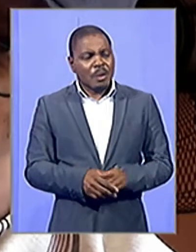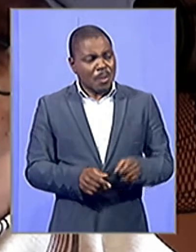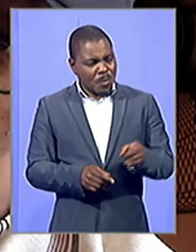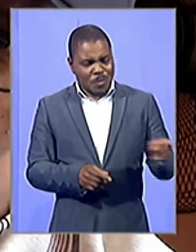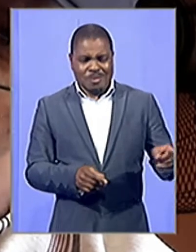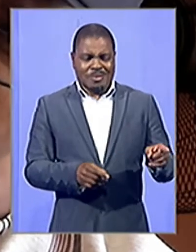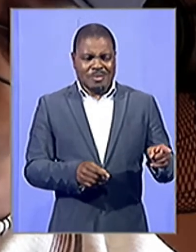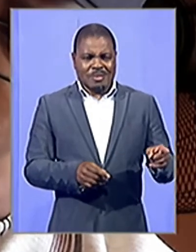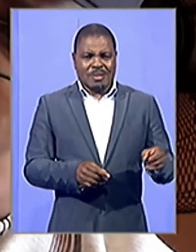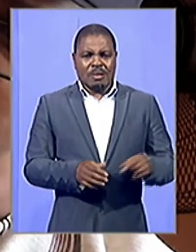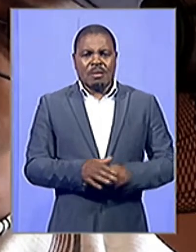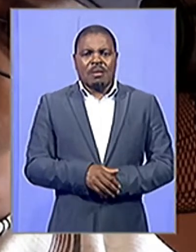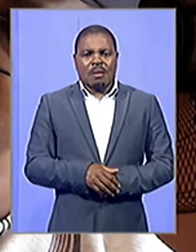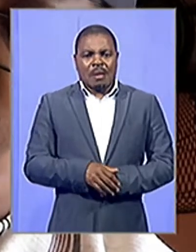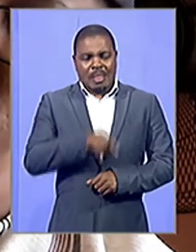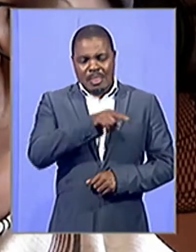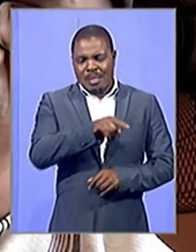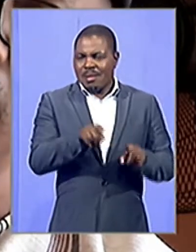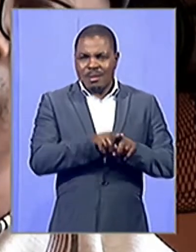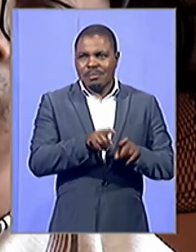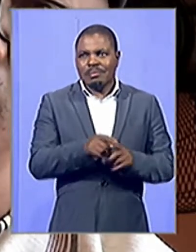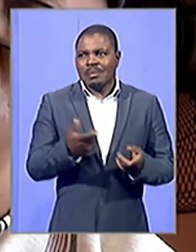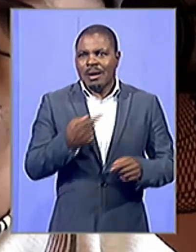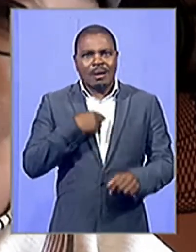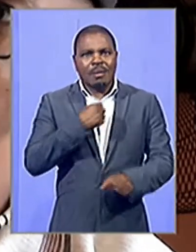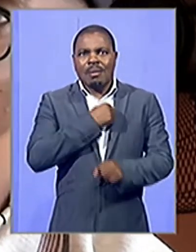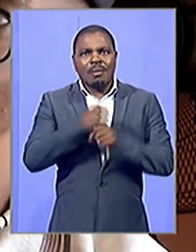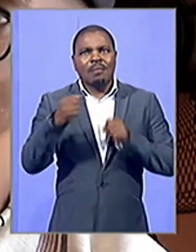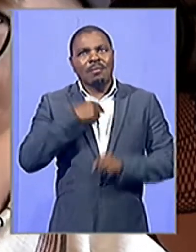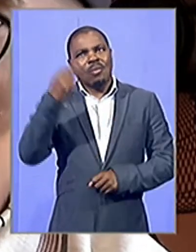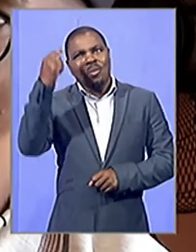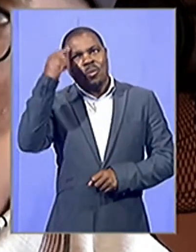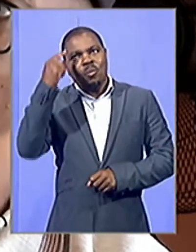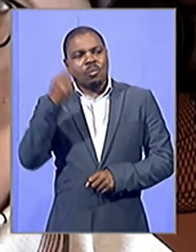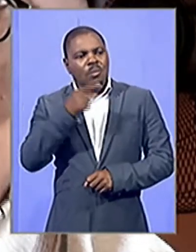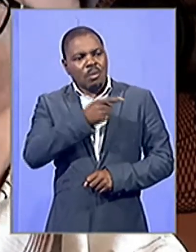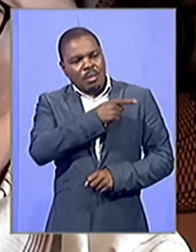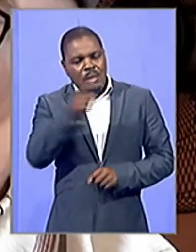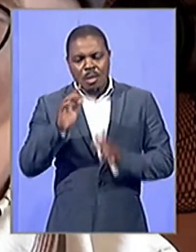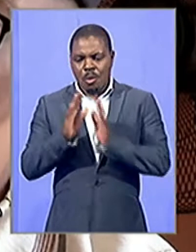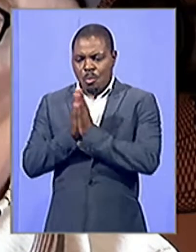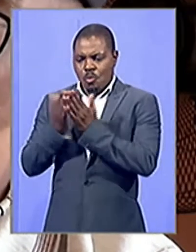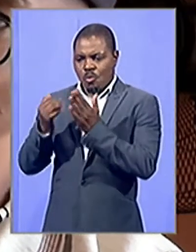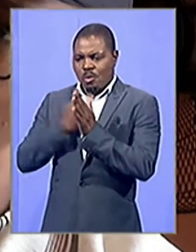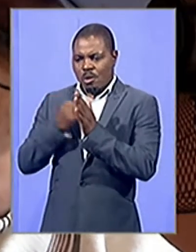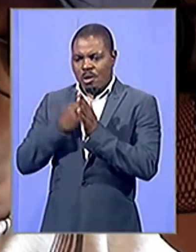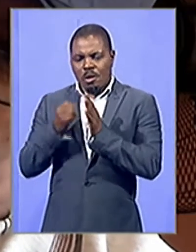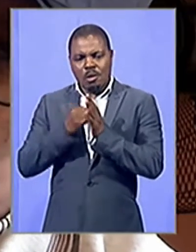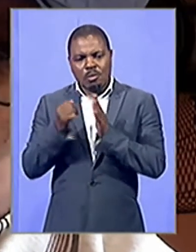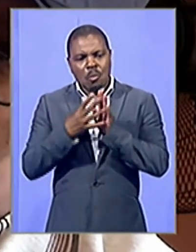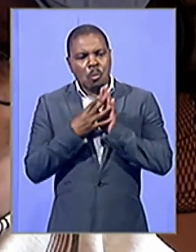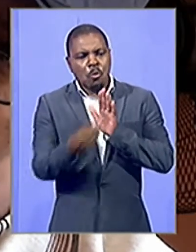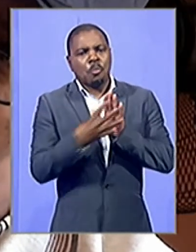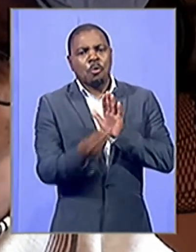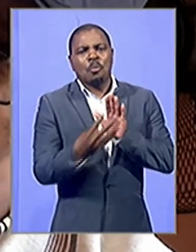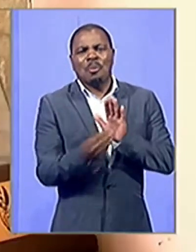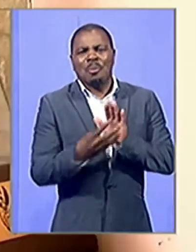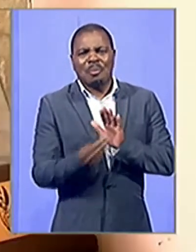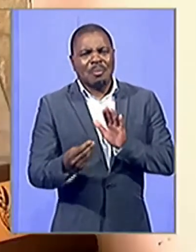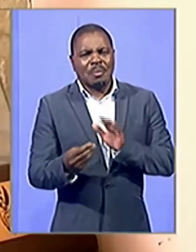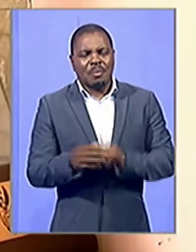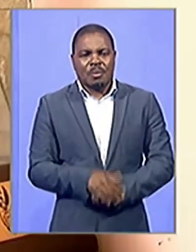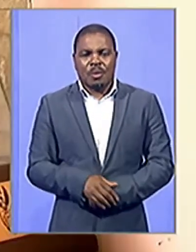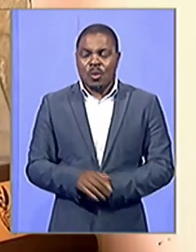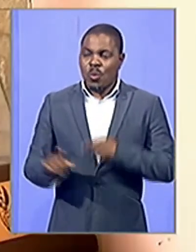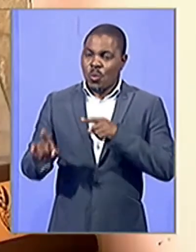bofelo ba ileng gore nka akanya gore ba ka tsaya buka ya me ba itsenya mo motšhining o photocopang.